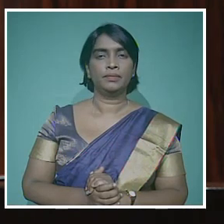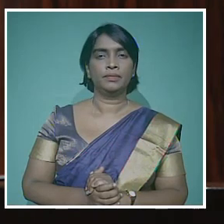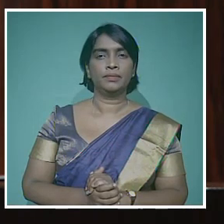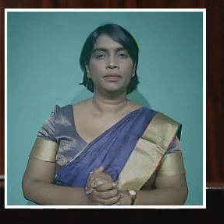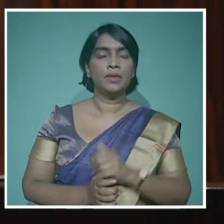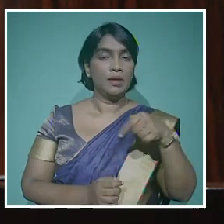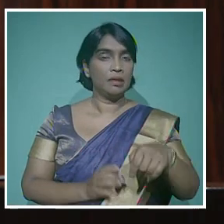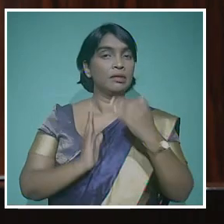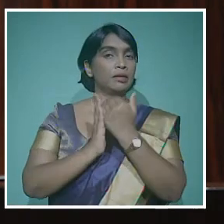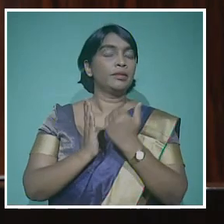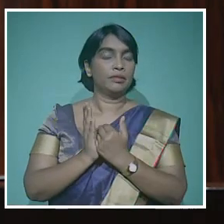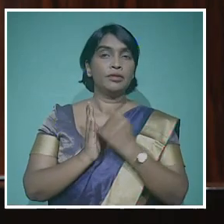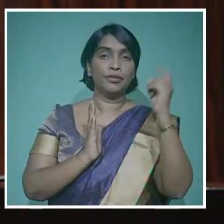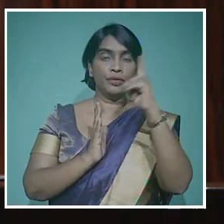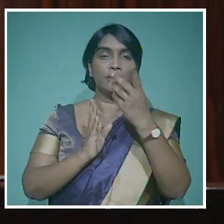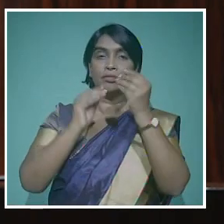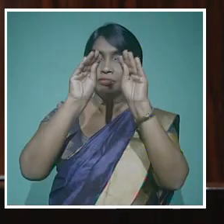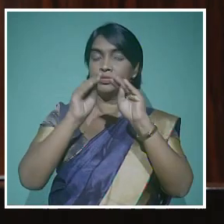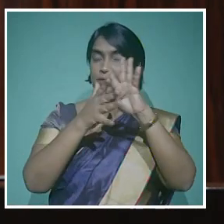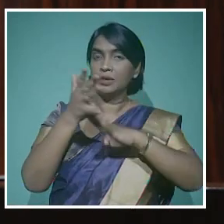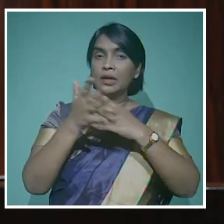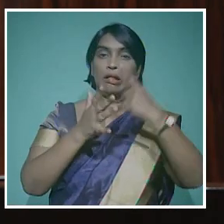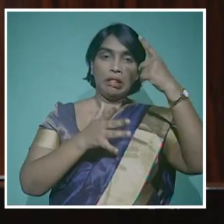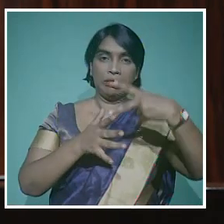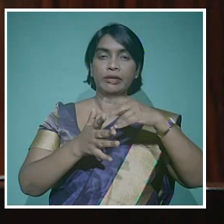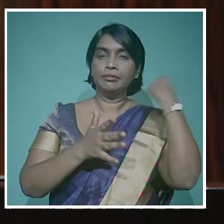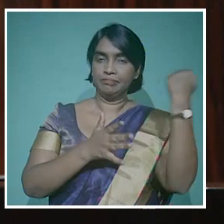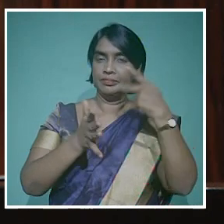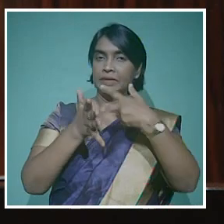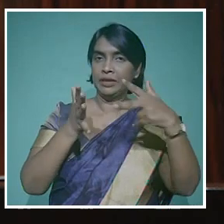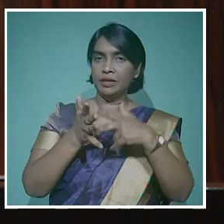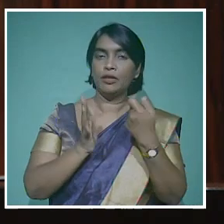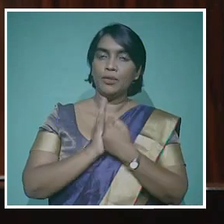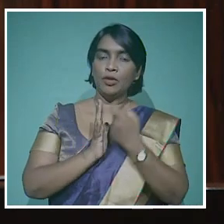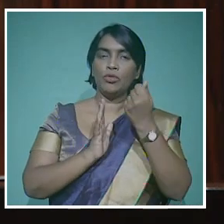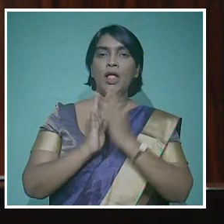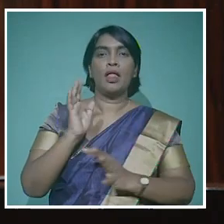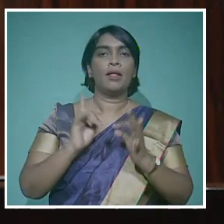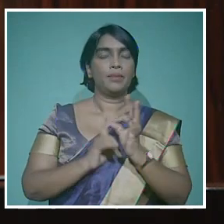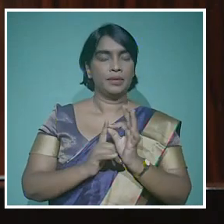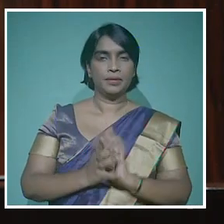අද දින න්‍යායපත්‍රයේ විෂය අංක 1 විසර්ජන පනත් කෙරෙහි දෙවෙනිවර කියවීම ගරු මුදල් අමාත්‍යම